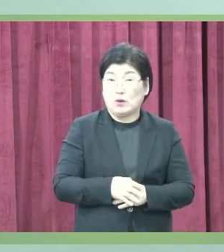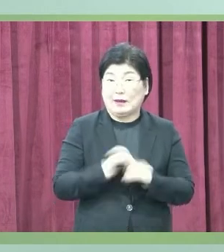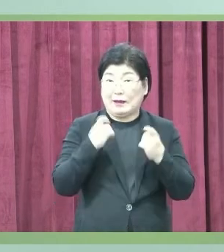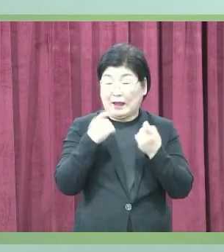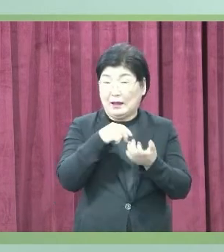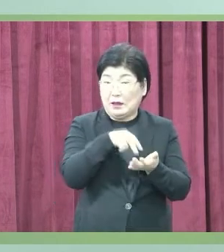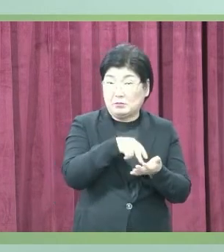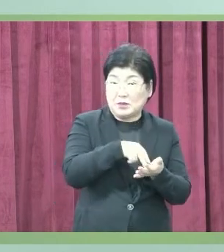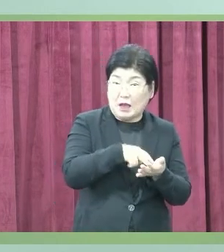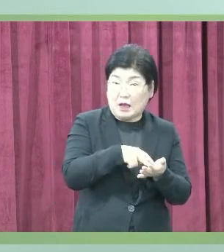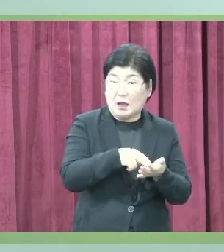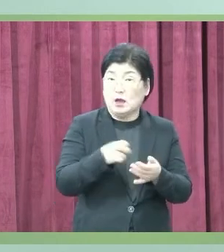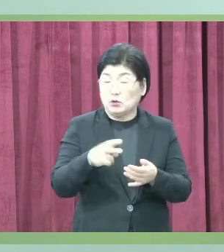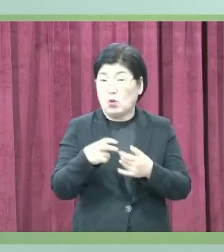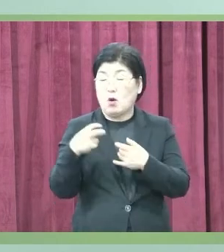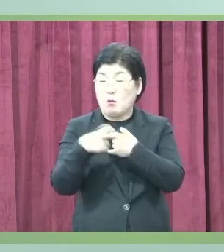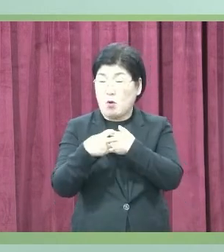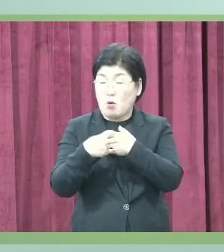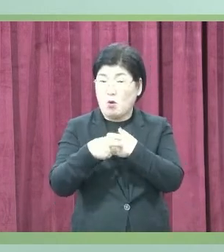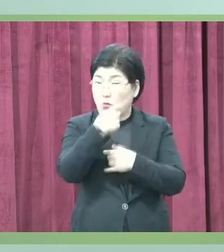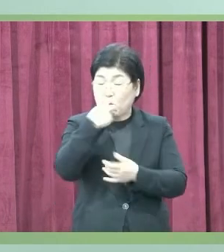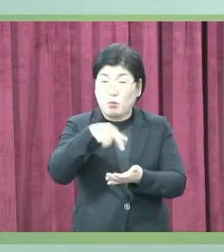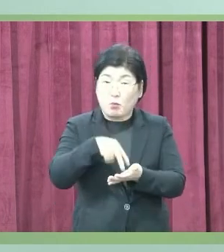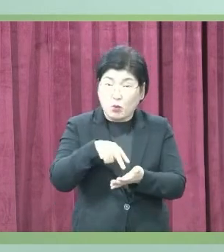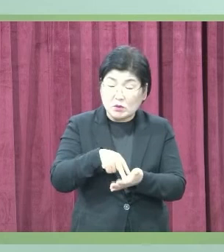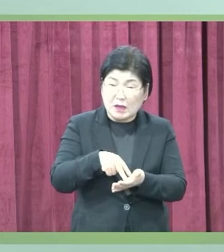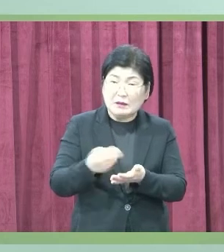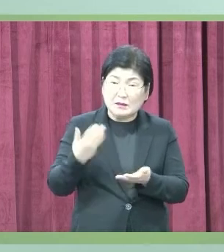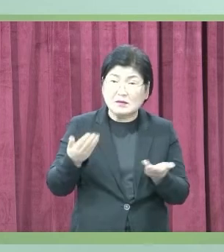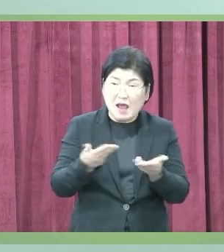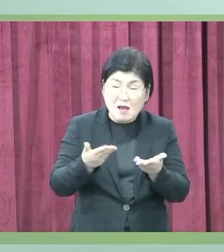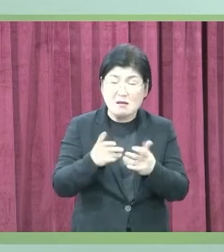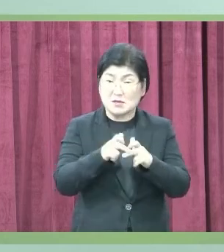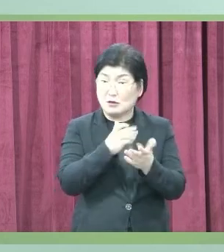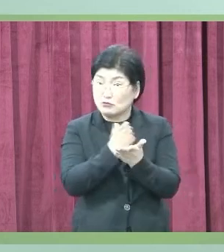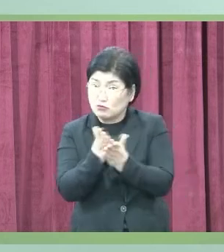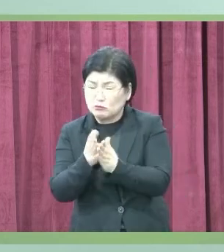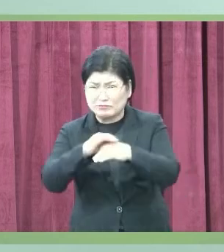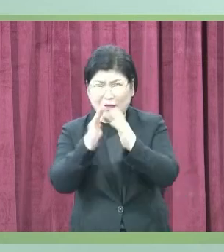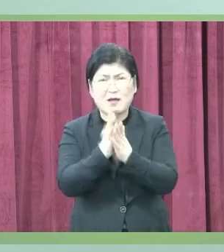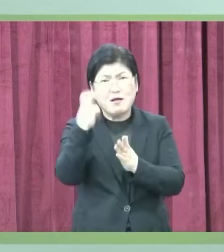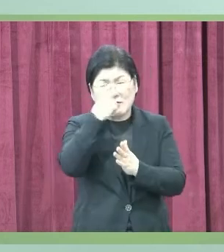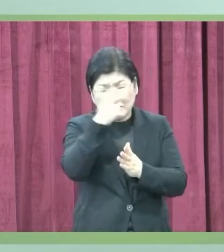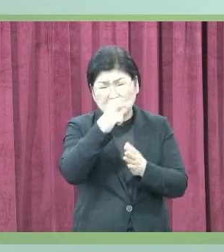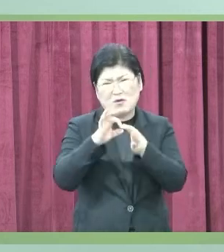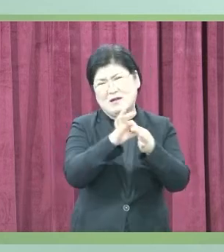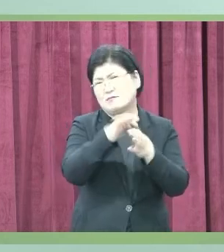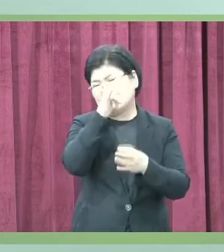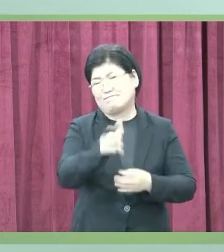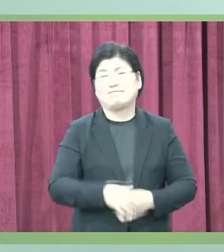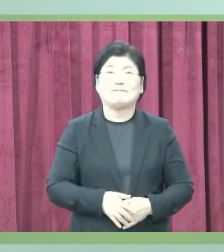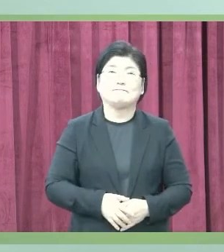경제적 소속 계층이나 의료 보장, 지난주 수입 목적의 근로나 장애 유형 역시 검진 수검 여부와 관련이 있는